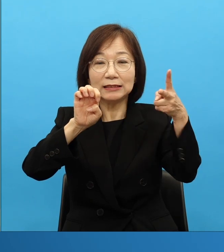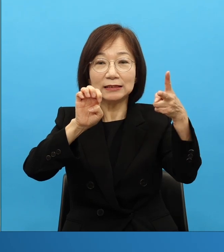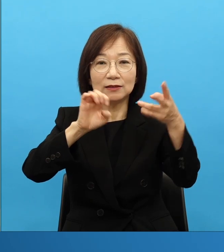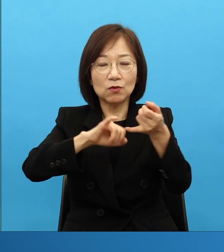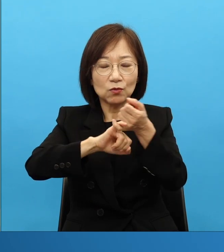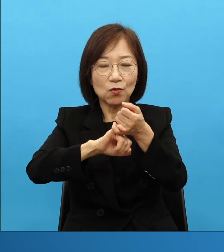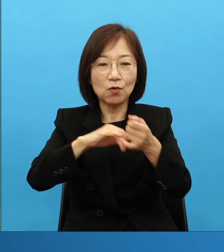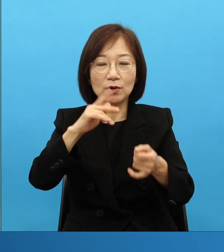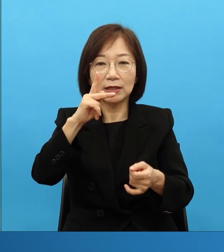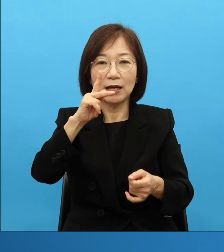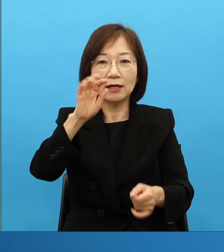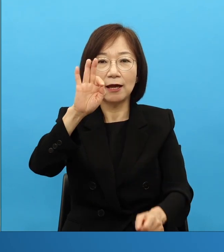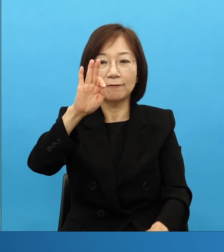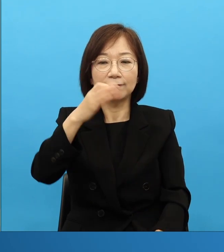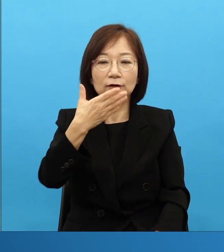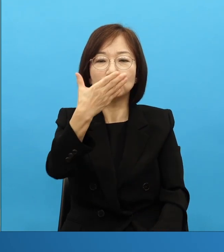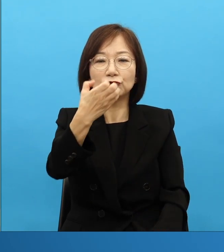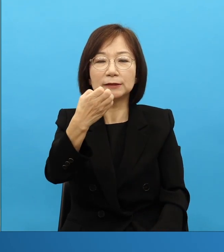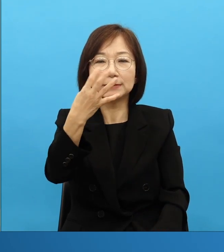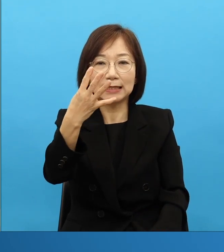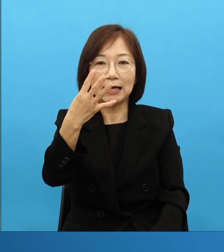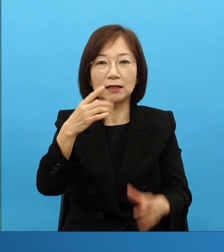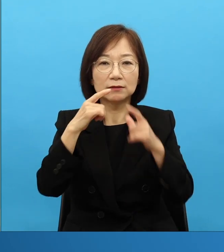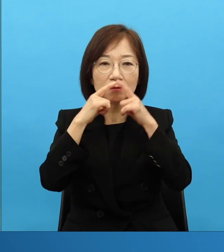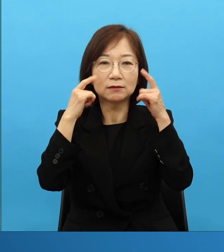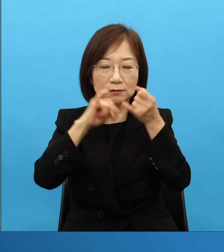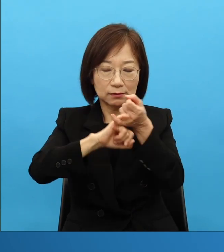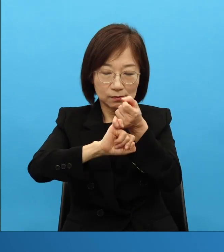반드시 KF94 마스크를 착용해야 합니다.